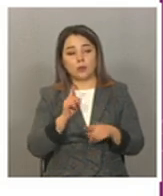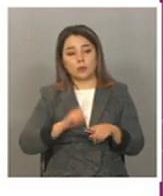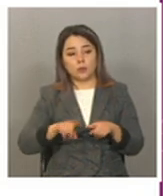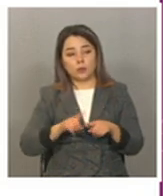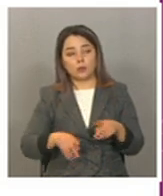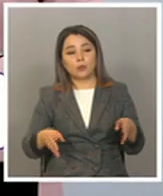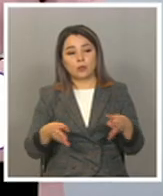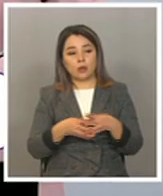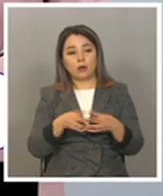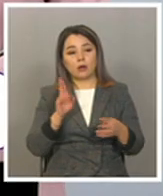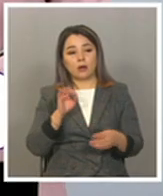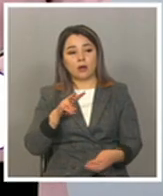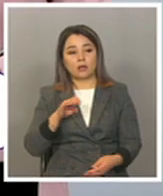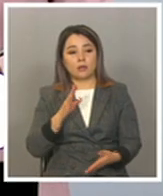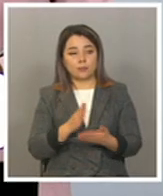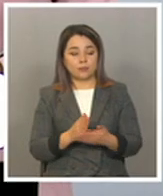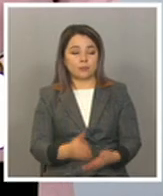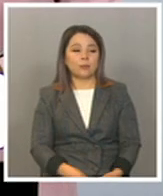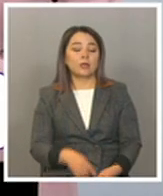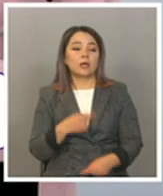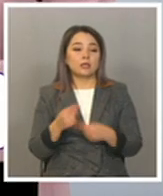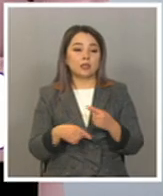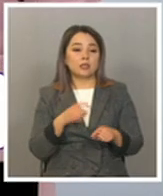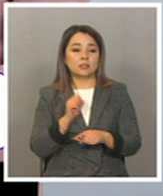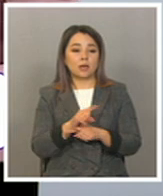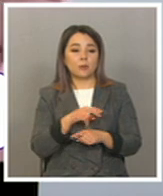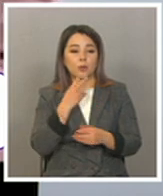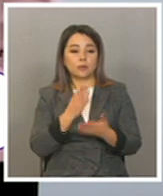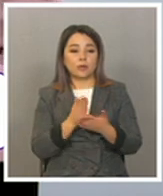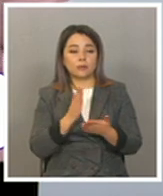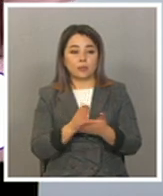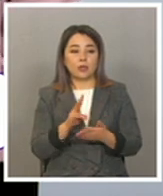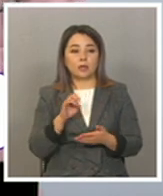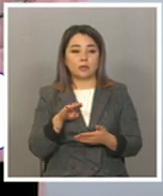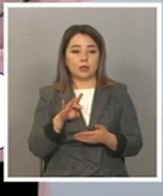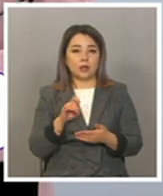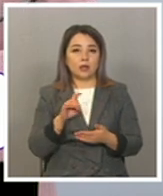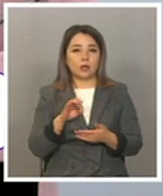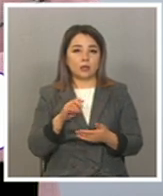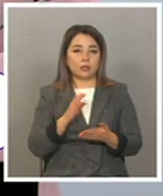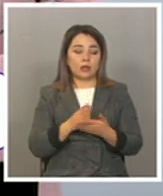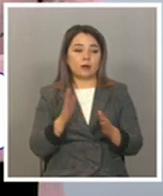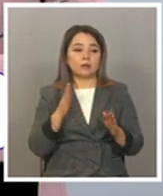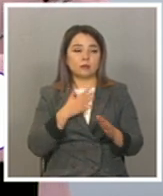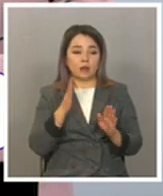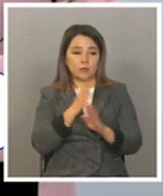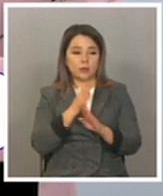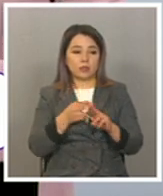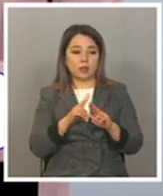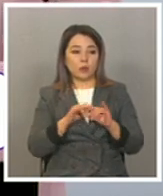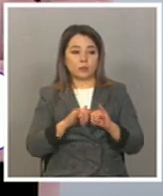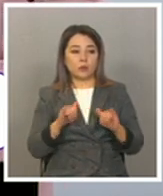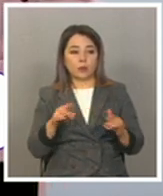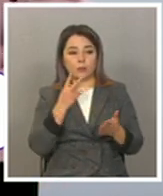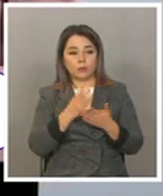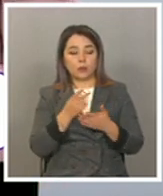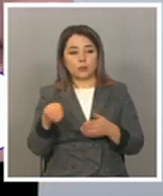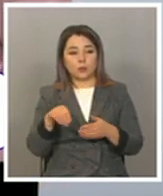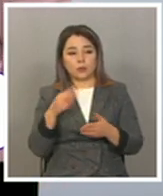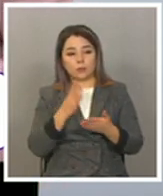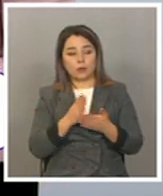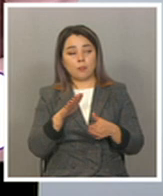тотығатын калий. Келесі тапсырманы орындап көріңіздер. Натрий хлориді табиғатта кеңінен таралған тұз.